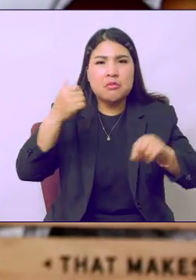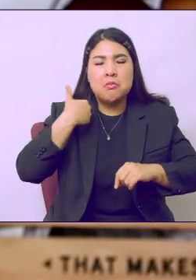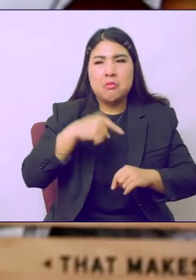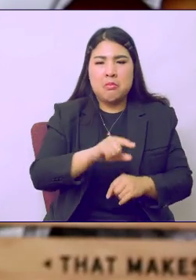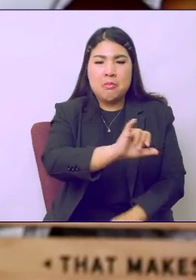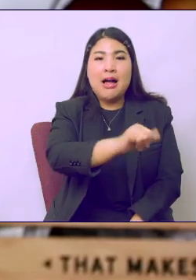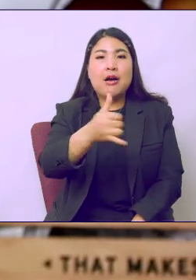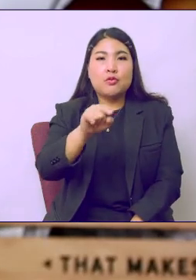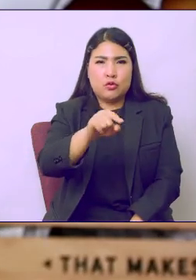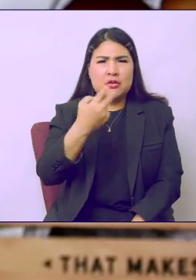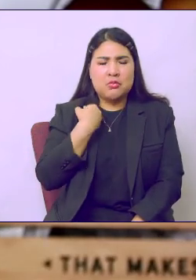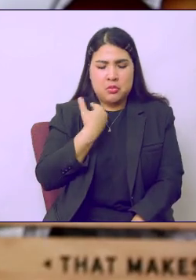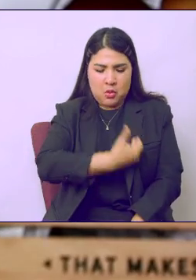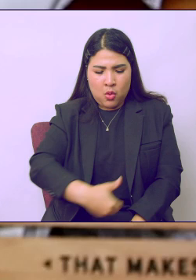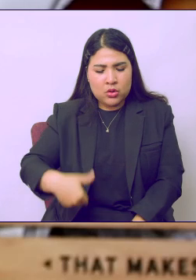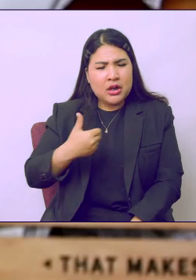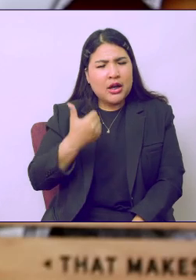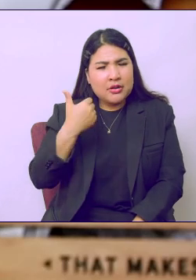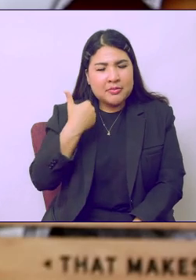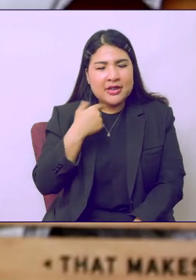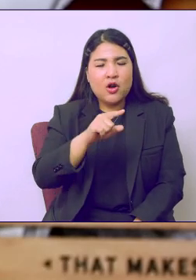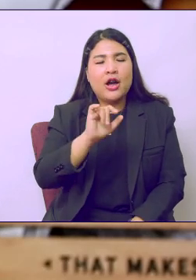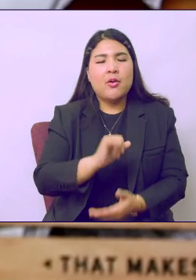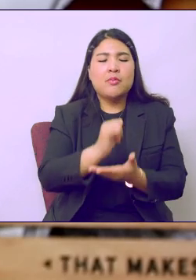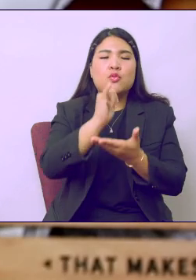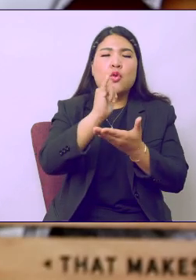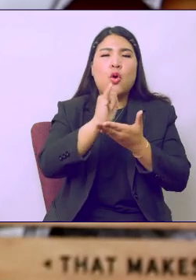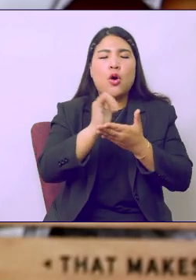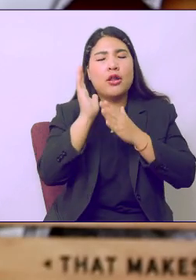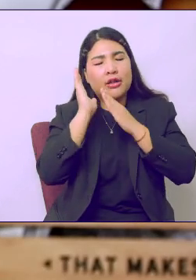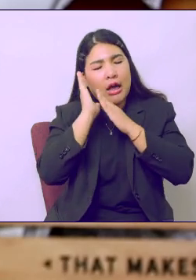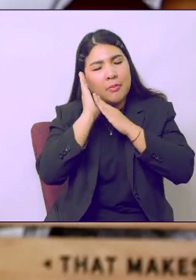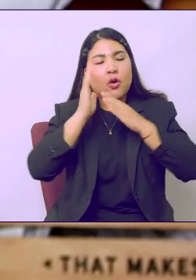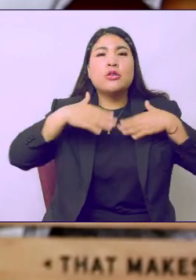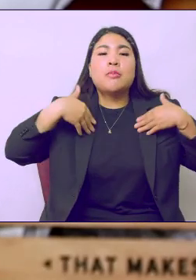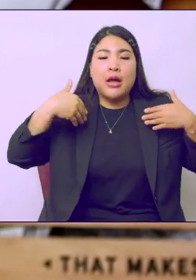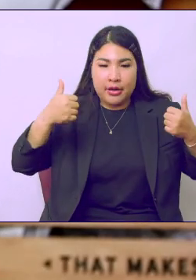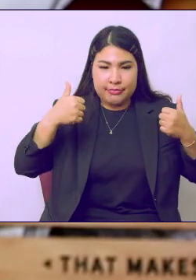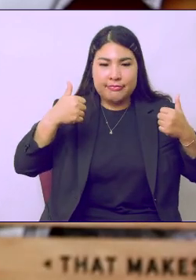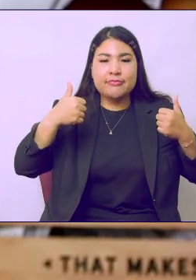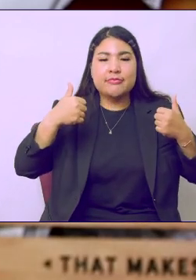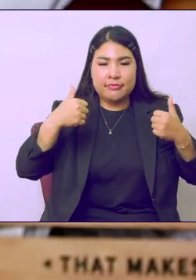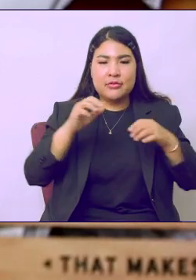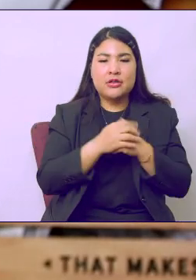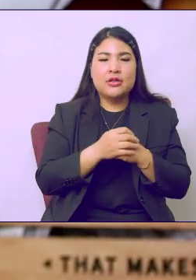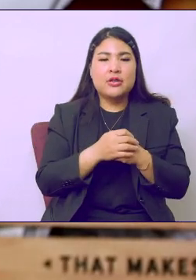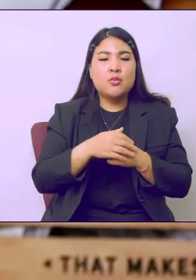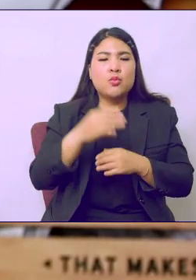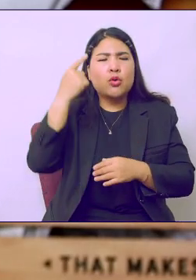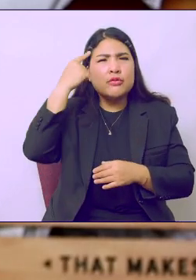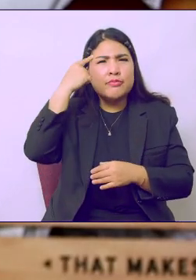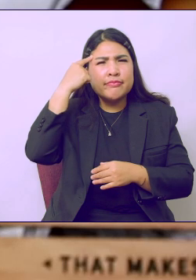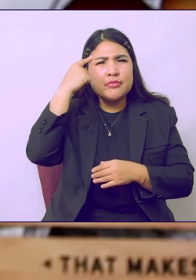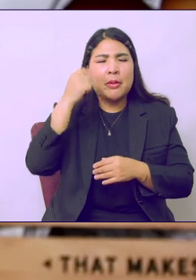เราก็ต้องจัดอ่าวิธีการทำให้เขานอนและผ่อนคลายมากที่สุดนะครับแล้วก็สมาธิเนี่ยนะครับเราก็จะทำ